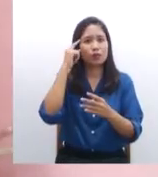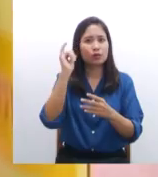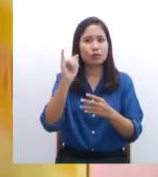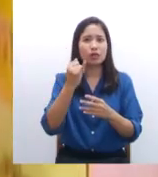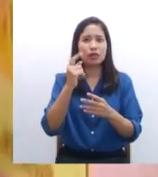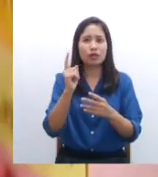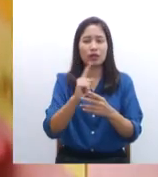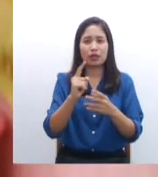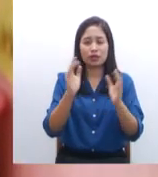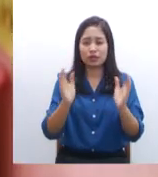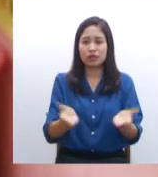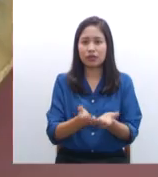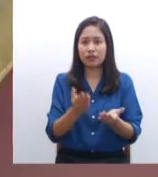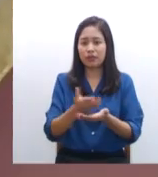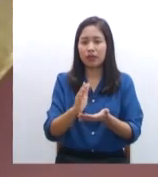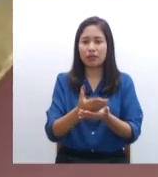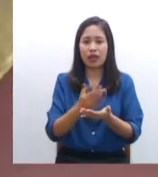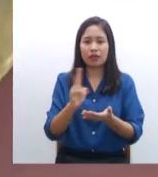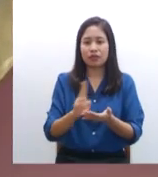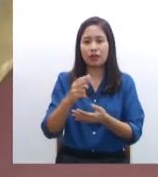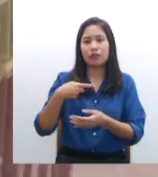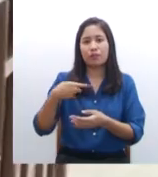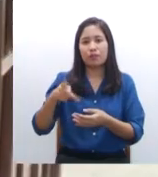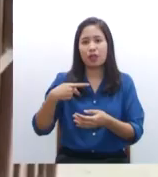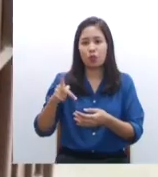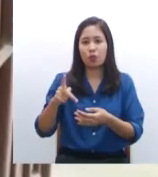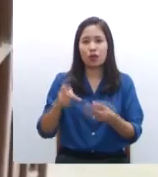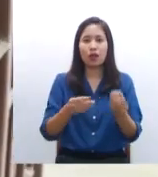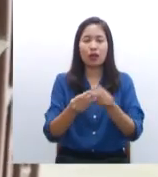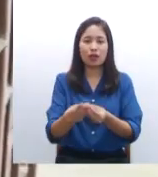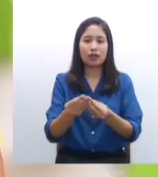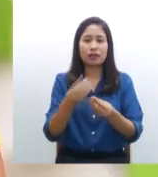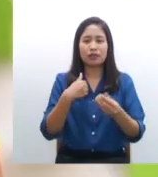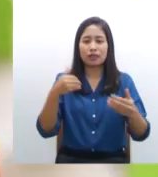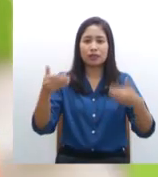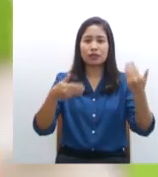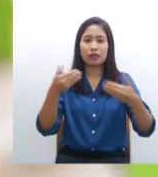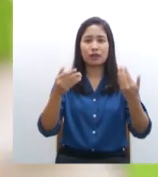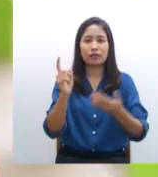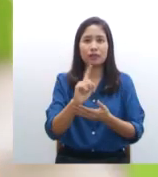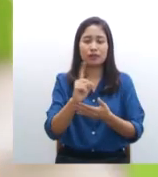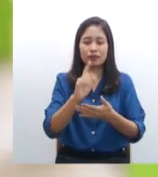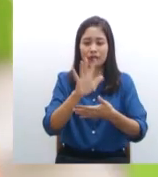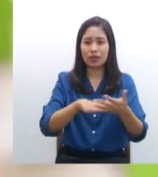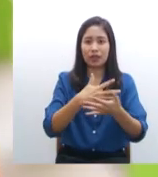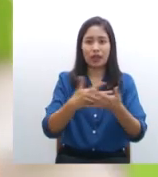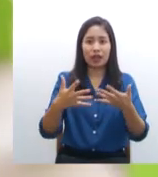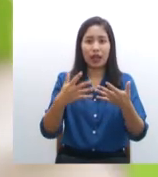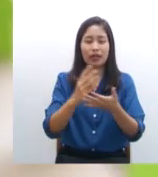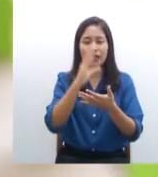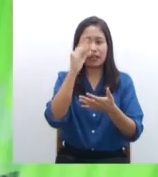แบ่งและใช้เงินให้มีประโยชน์และอีกหนึ่งกิจกรรมคือกิจกรรมจัดตารางเรียนทุกวันสร้างสรรค์คุณ